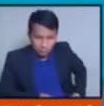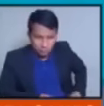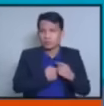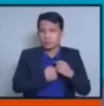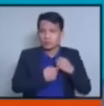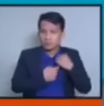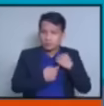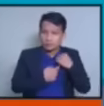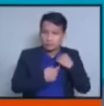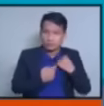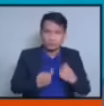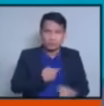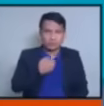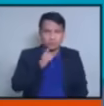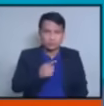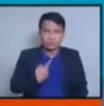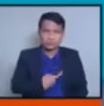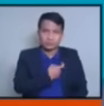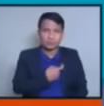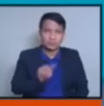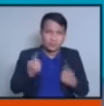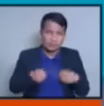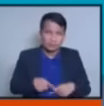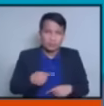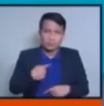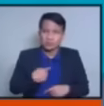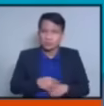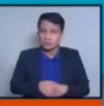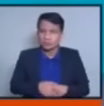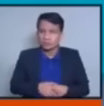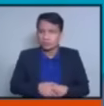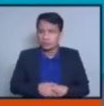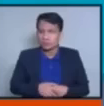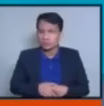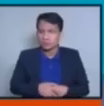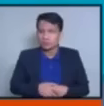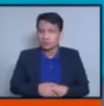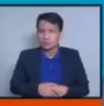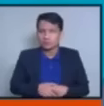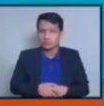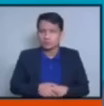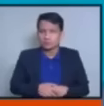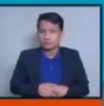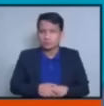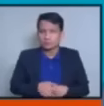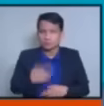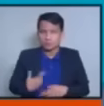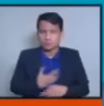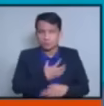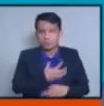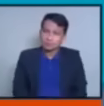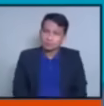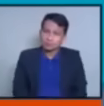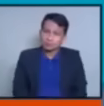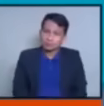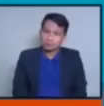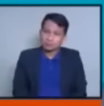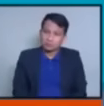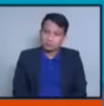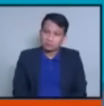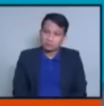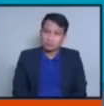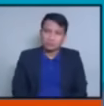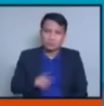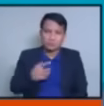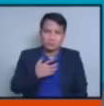siyempre medyo masakit po talaga sa akin yung nangyari. Wag po medyo, wag po, pangit pakinggan. Masakit na masakit po. O di, kung